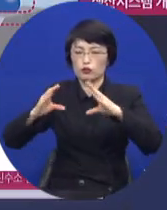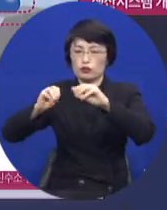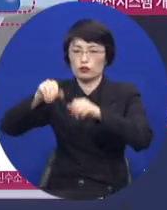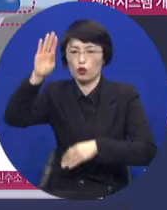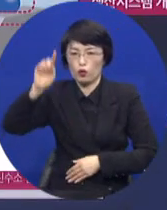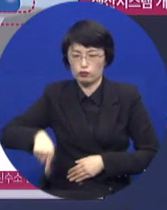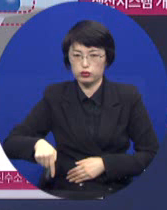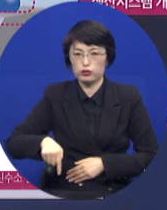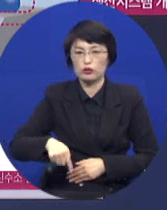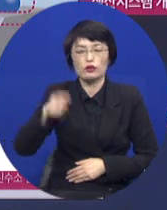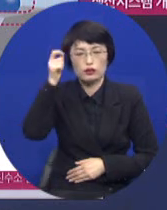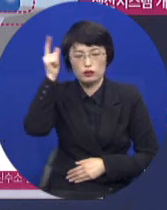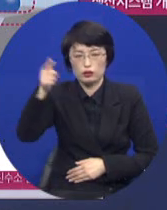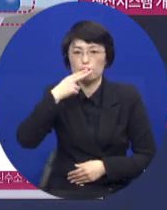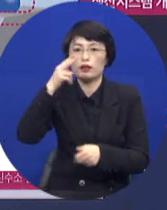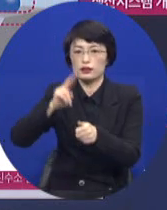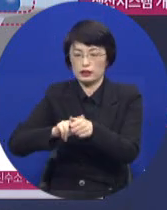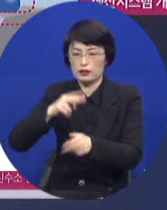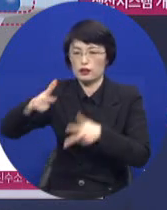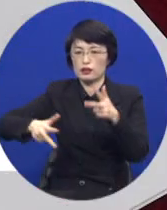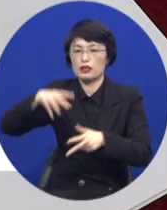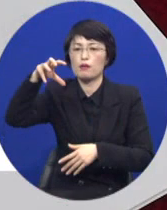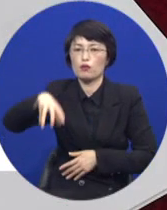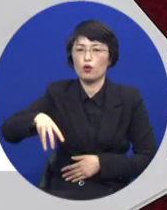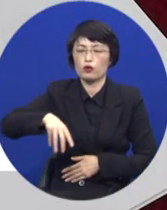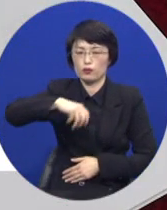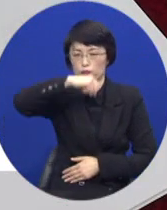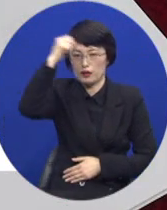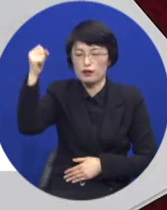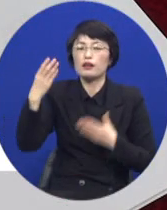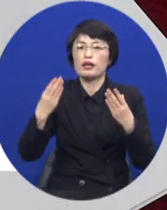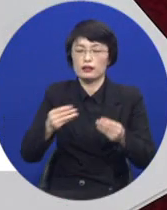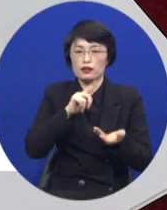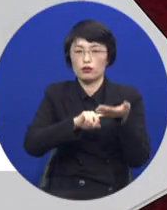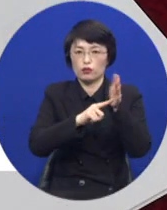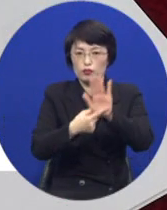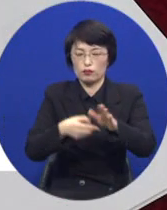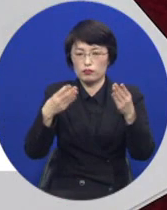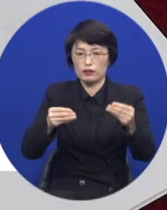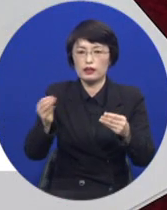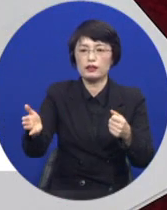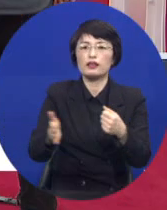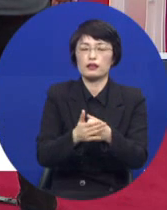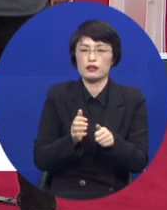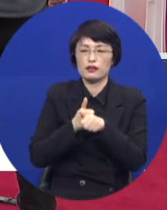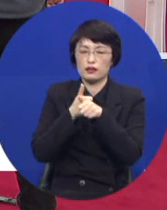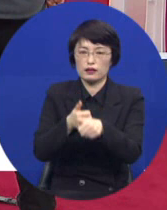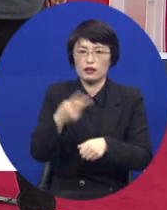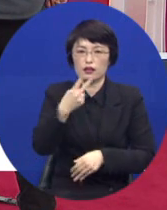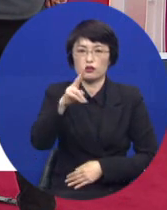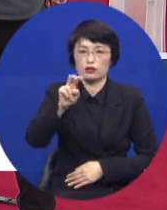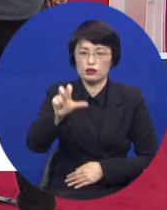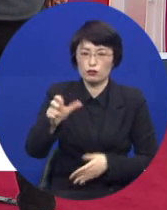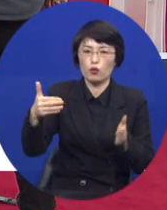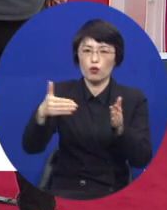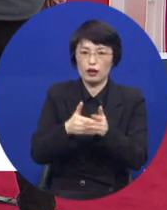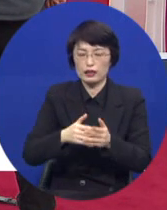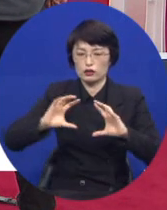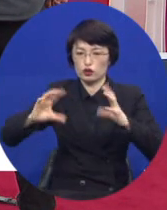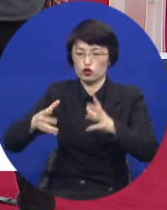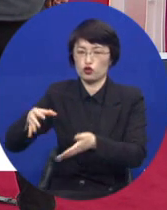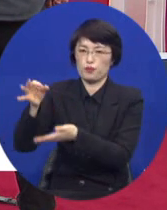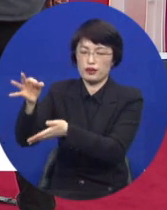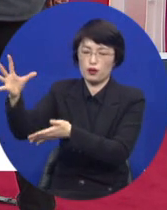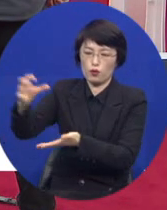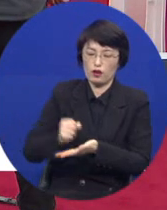최종 선정됐다 고 밝혔으며 이에 따라 제주도는 2025년까지 국비 270억 원 확보 레